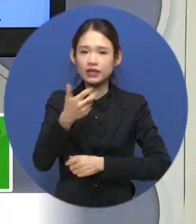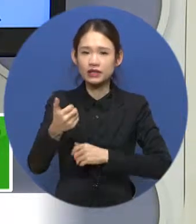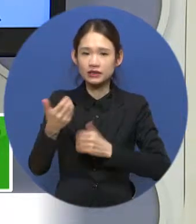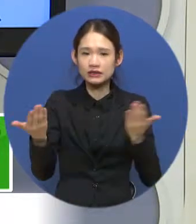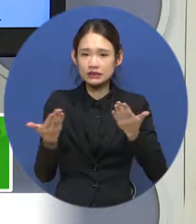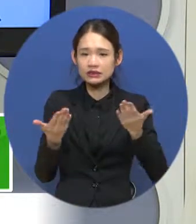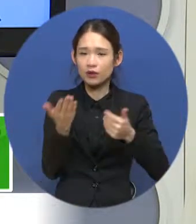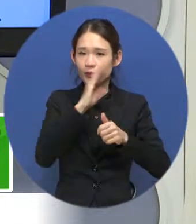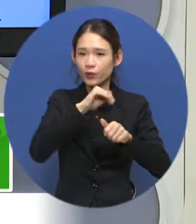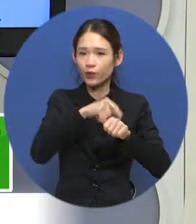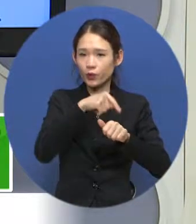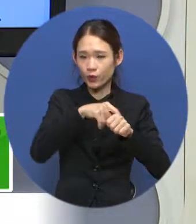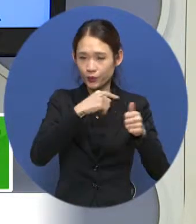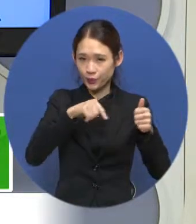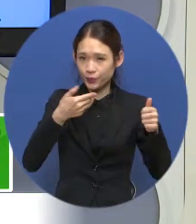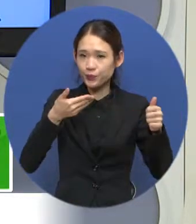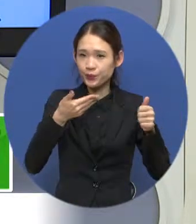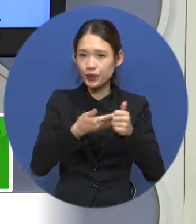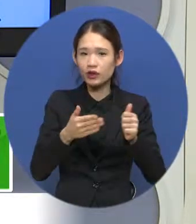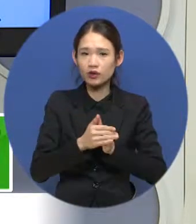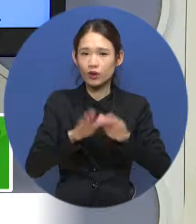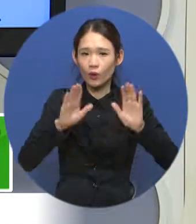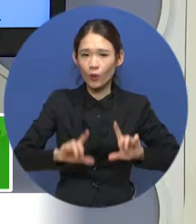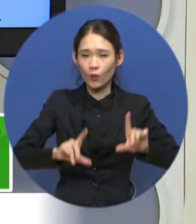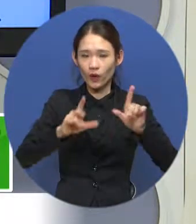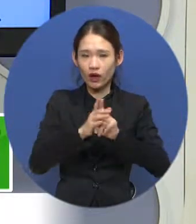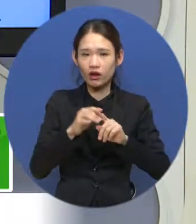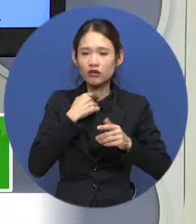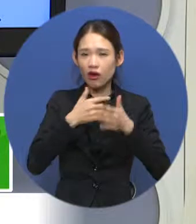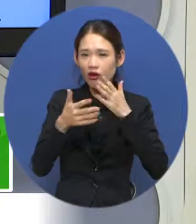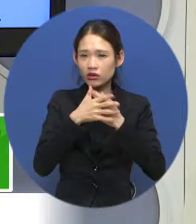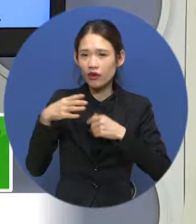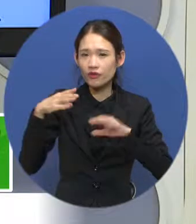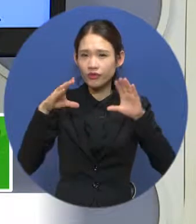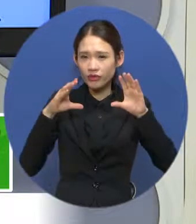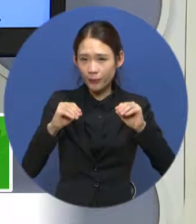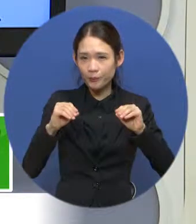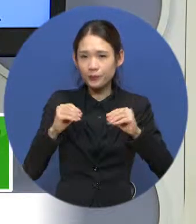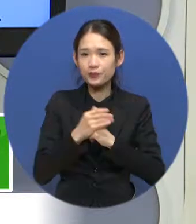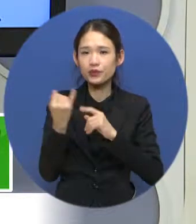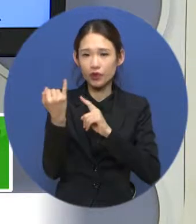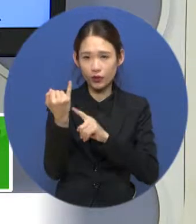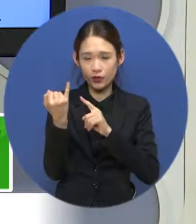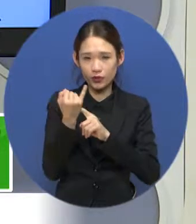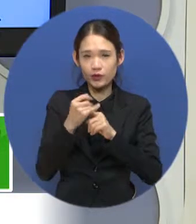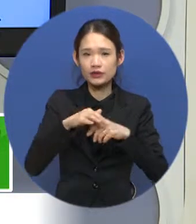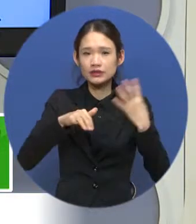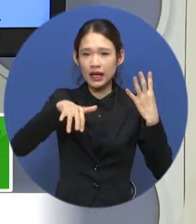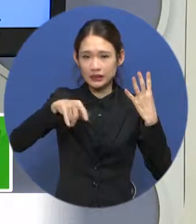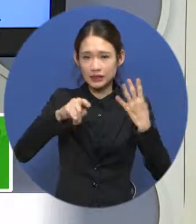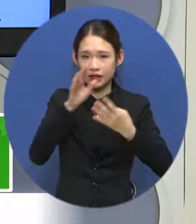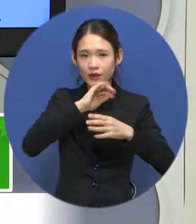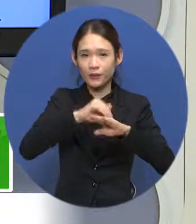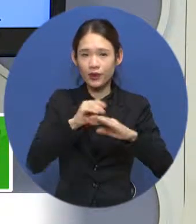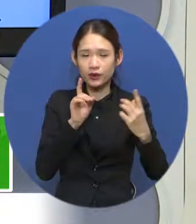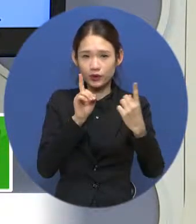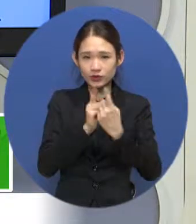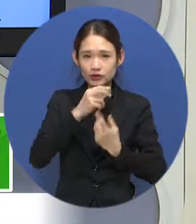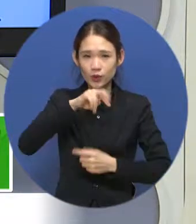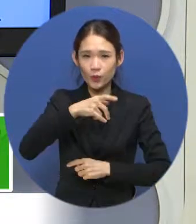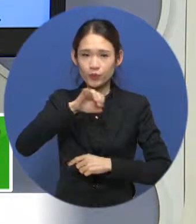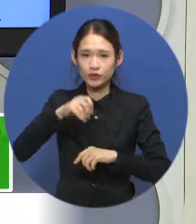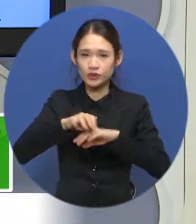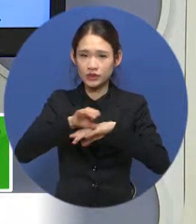제공되는데요 올해 경력단절여성 직업훈련 은 자 차 산업혁명 시대를 맞아 소프트웨어 테스터 와